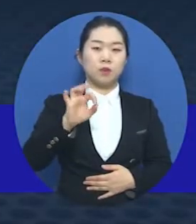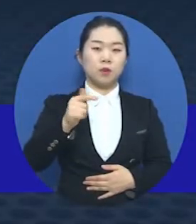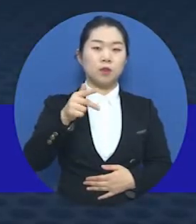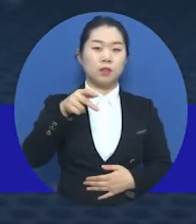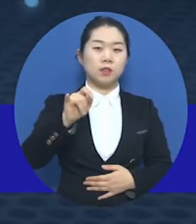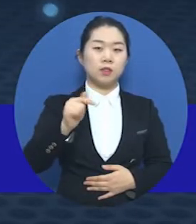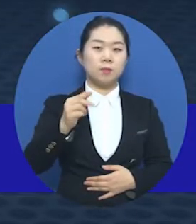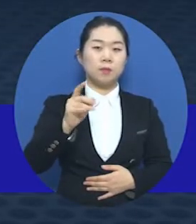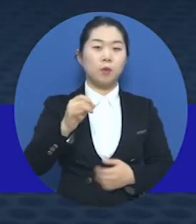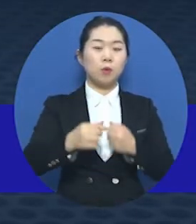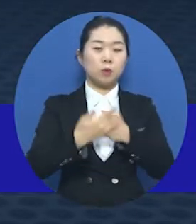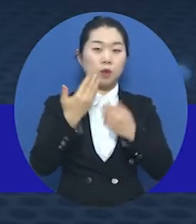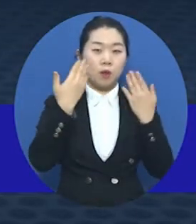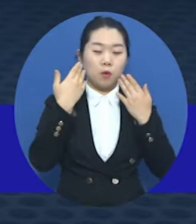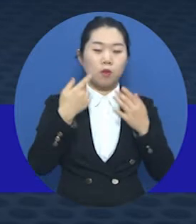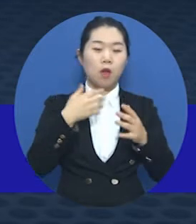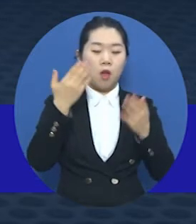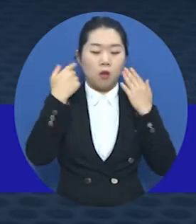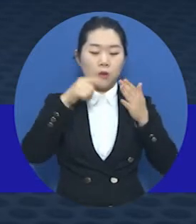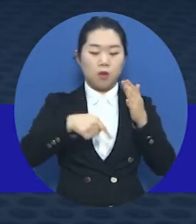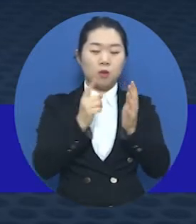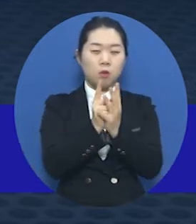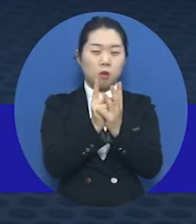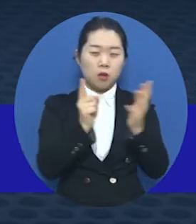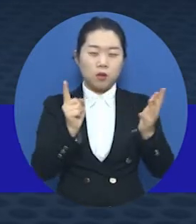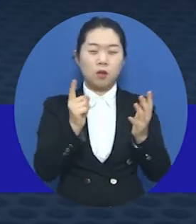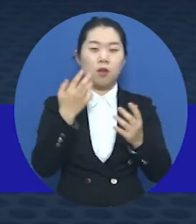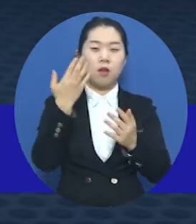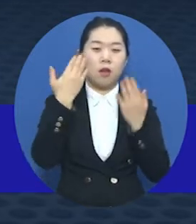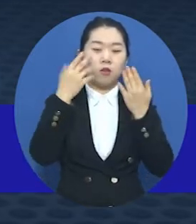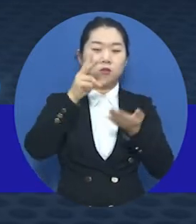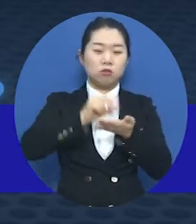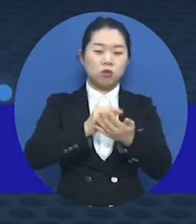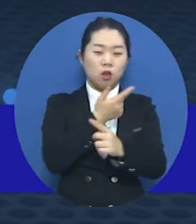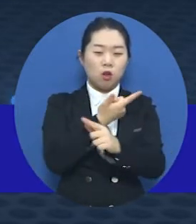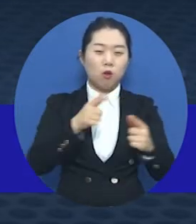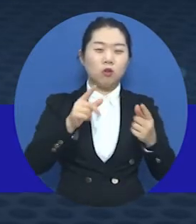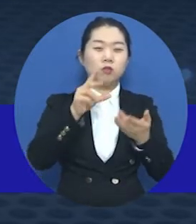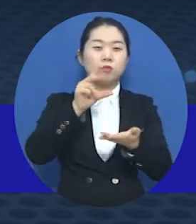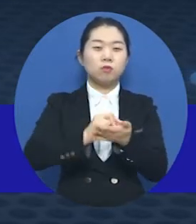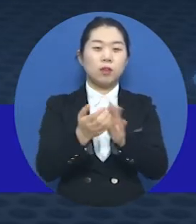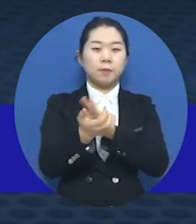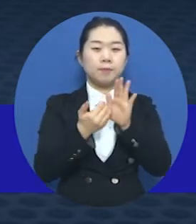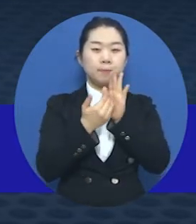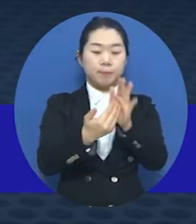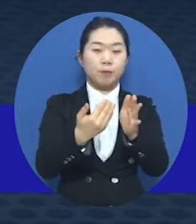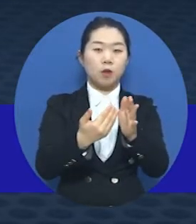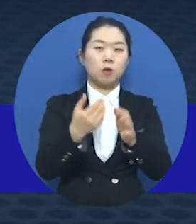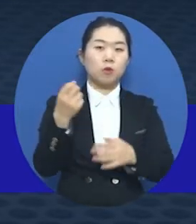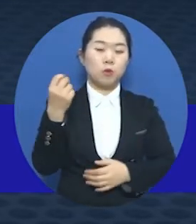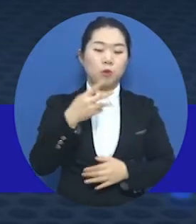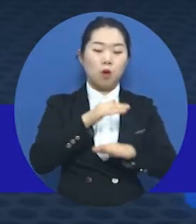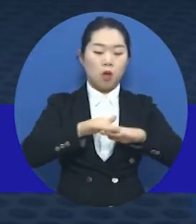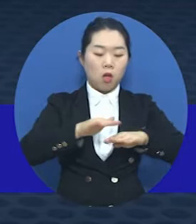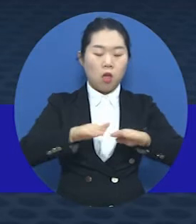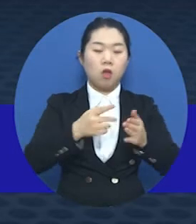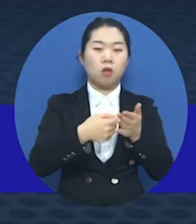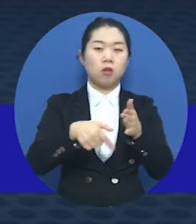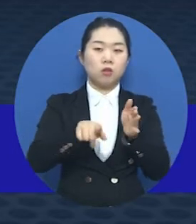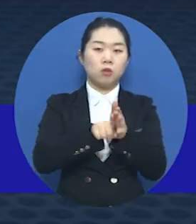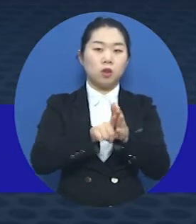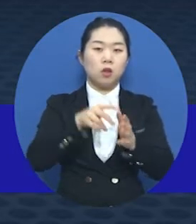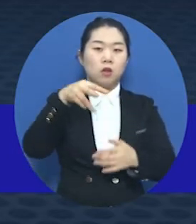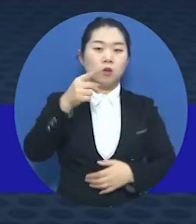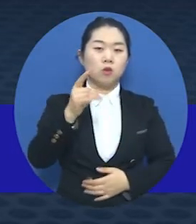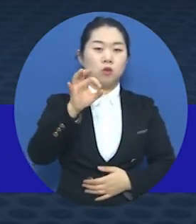조치원 신봉초등학교는 학교에서 왕따와 학교폭력 문제 등 야기되는 여러 가지 문제를 미리 예방하고